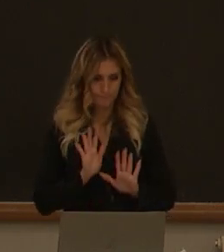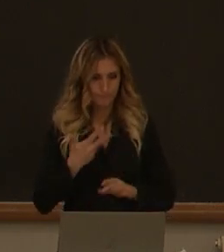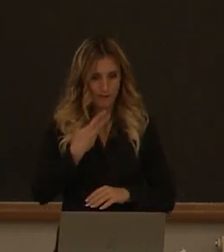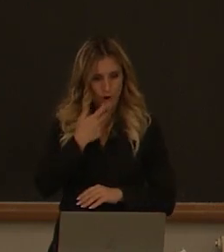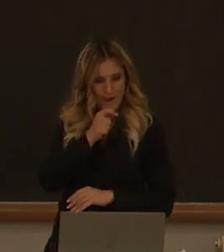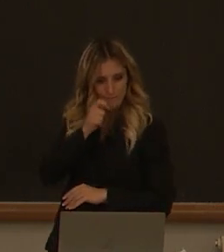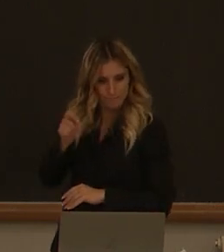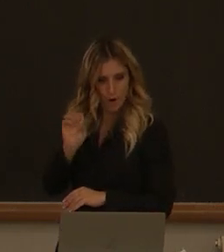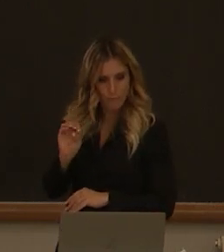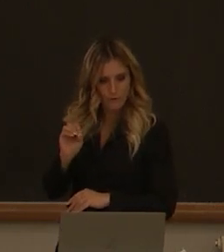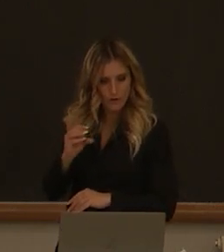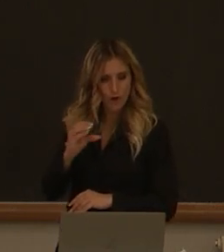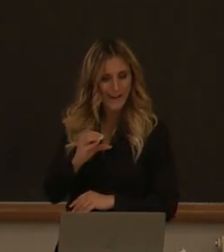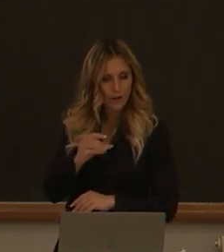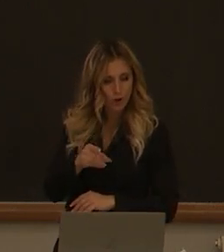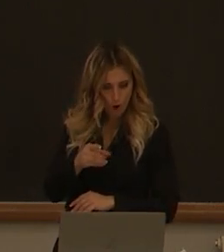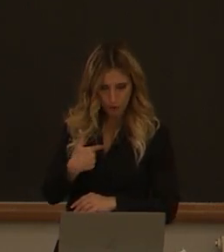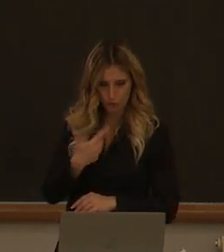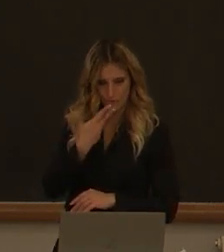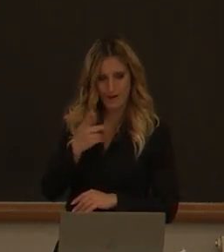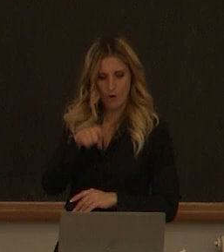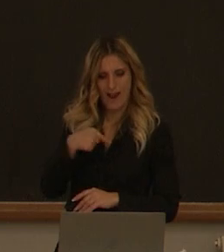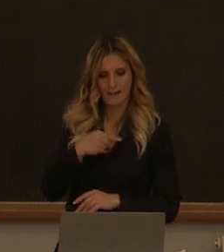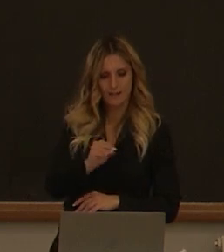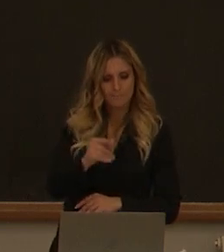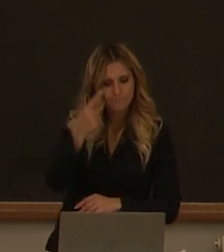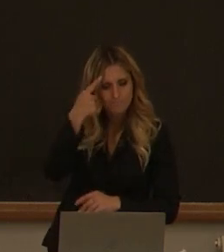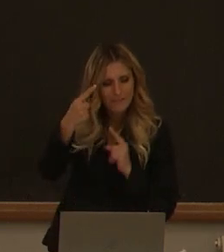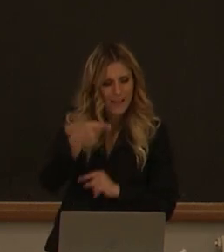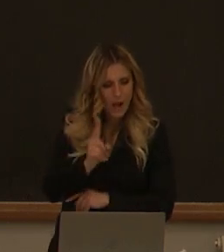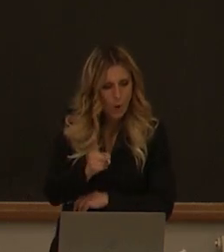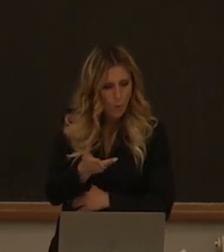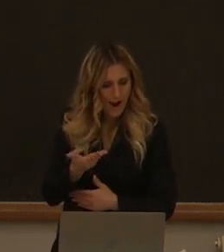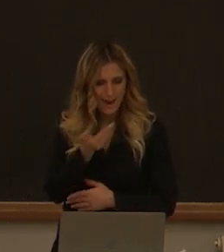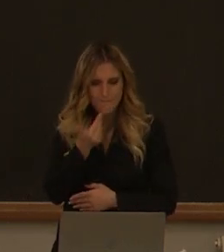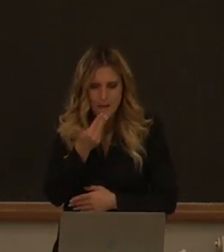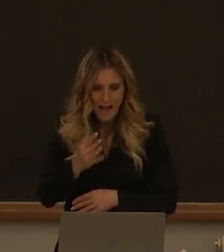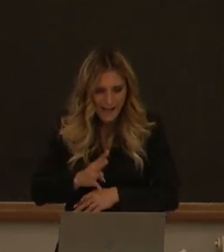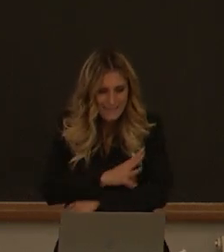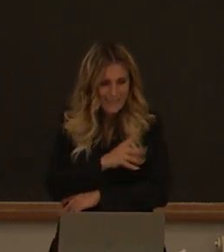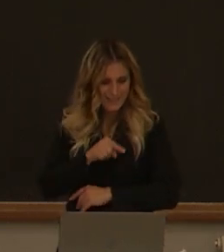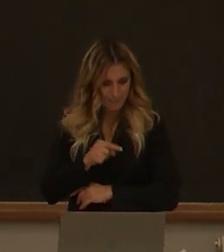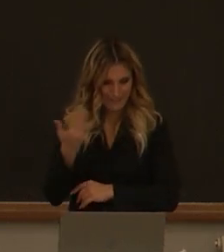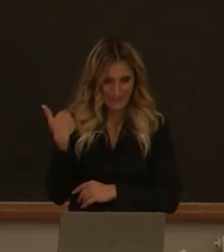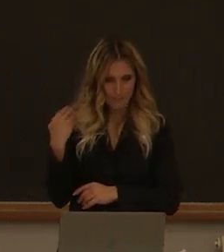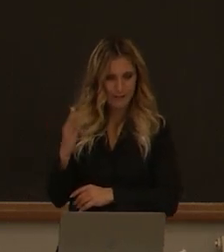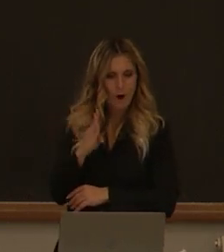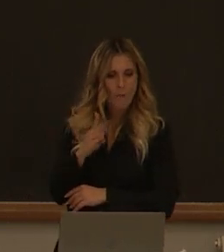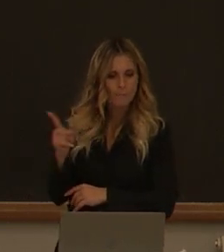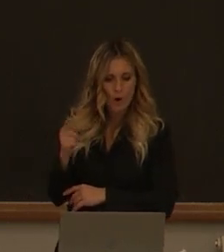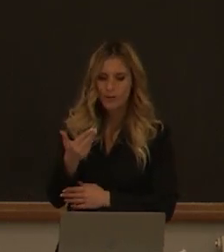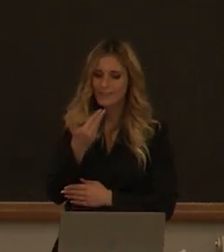professor Chiodo, che volevo anche da lui un parere su questa scarsissima sensibilità che segnalava il professor Biondi degli